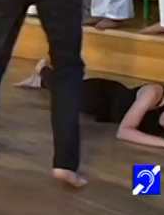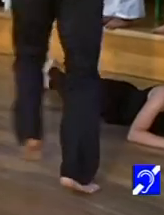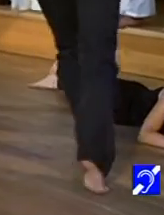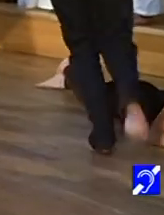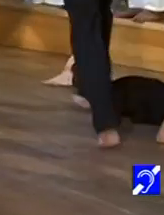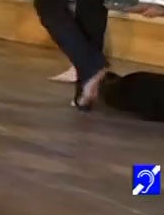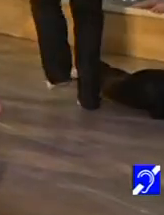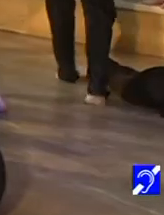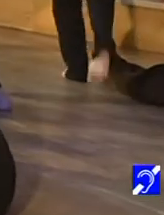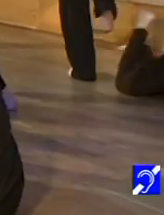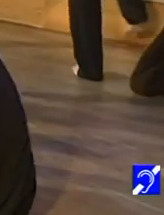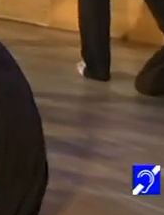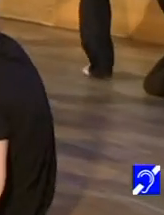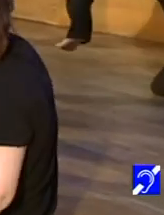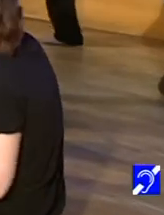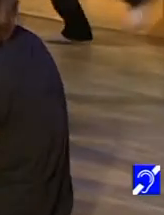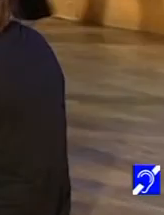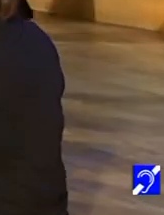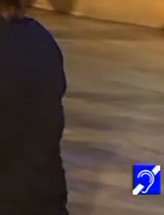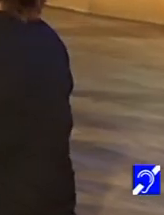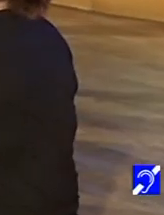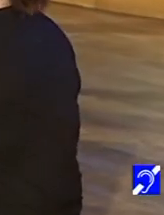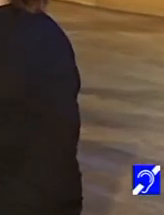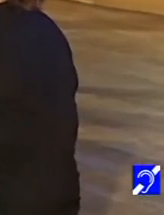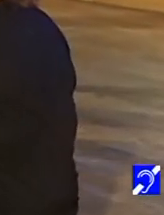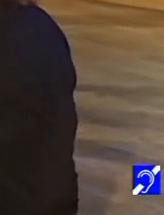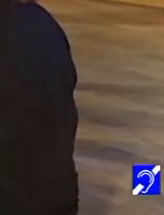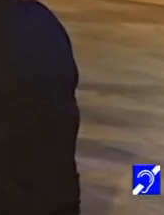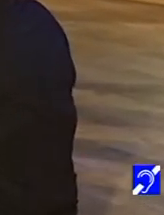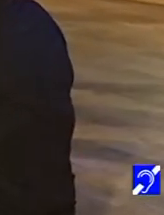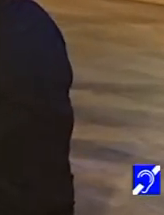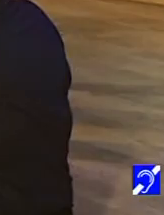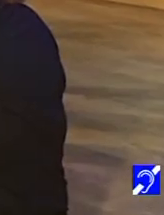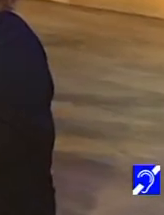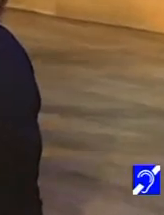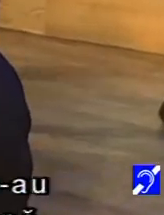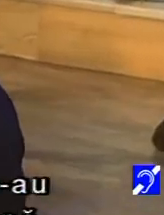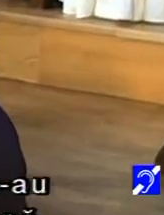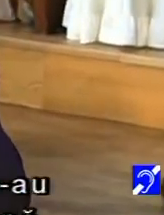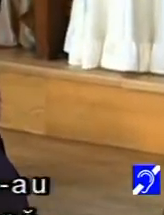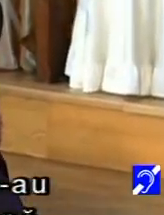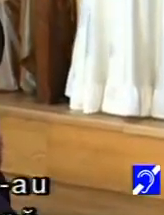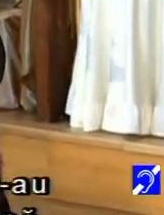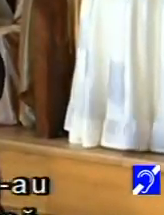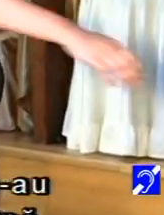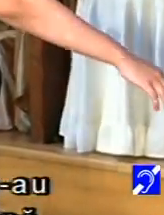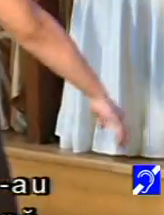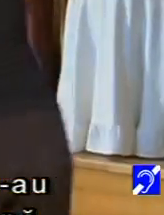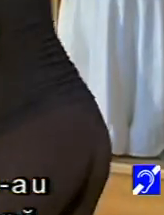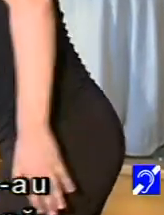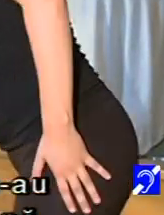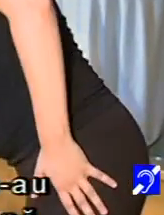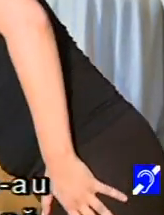geschrieben, das war die Überlegungen, die Gedanken, die Gefühle, die Improvisationen der